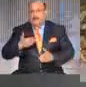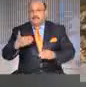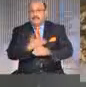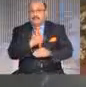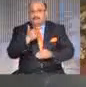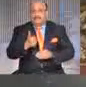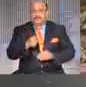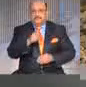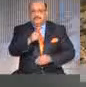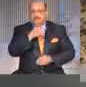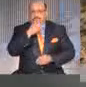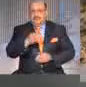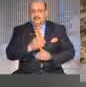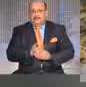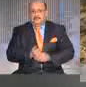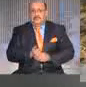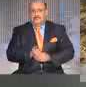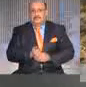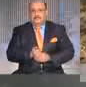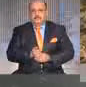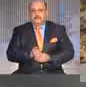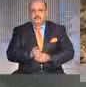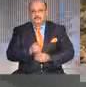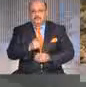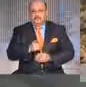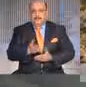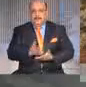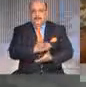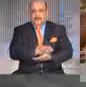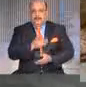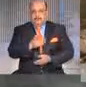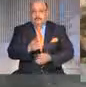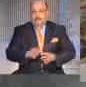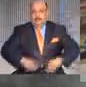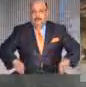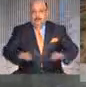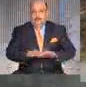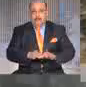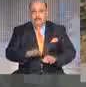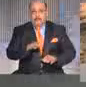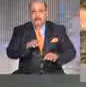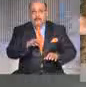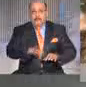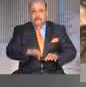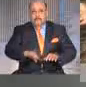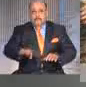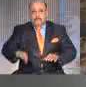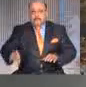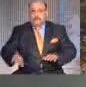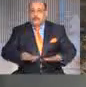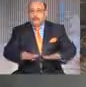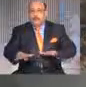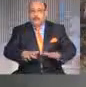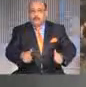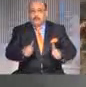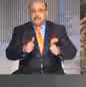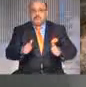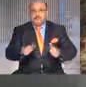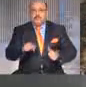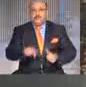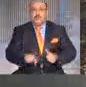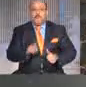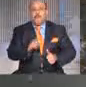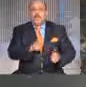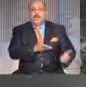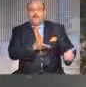صاحبة أحسن مشروع فلاحي في تطاوين، واخذيت جائزة، وتو تفرج الأرض شنو اللي صار فيها. كانت عندي بيوت مكيفة هنا،